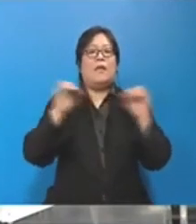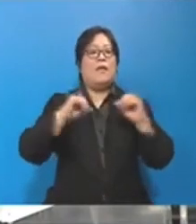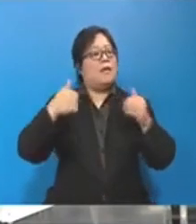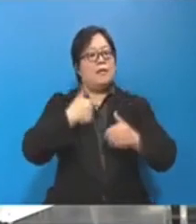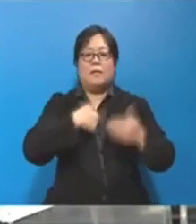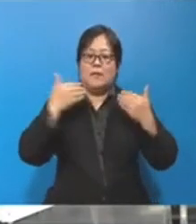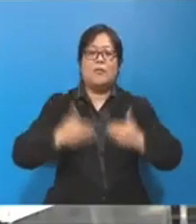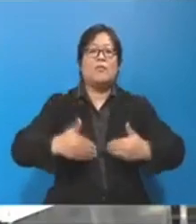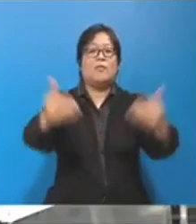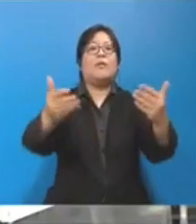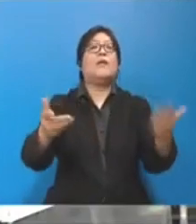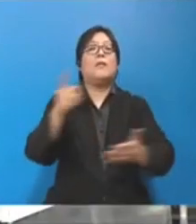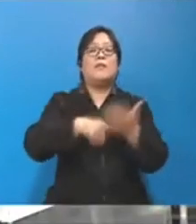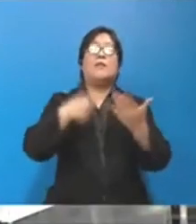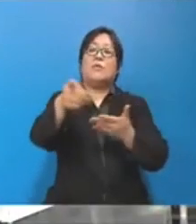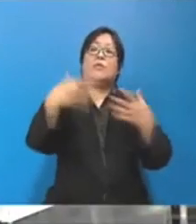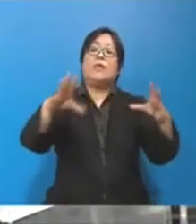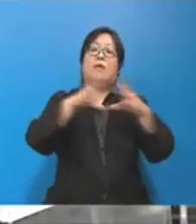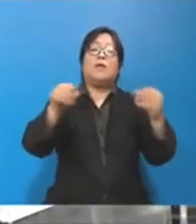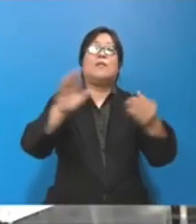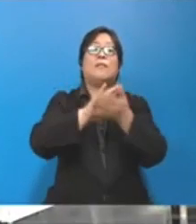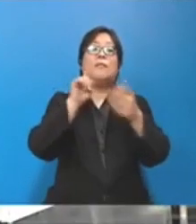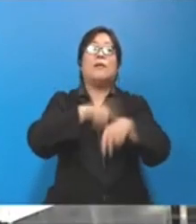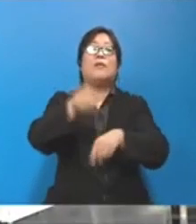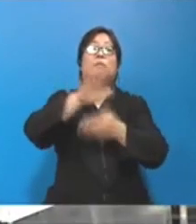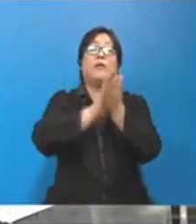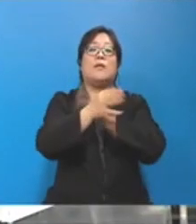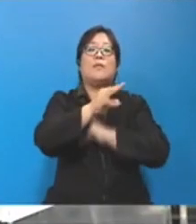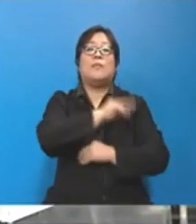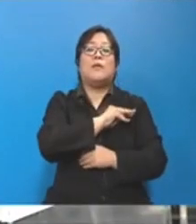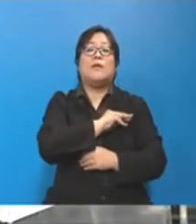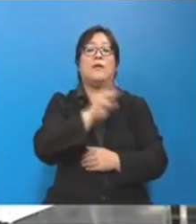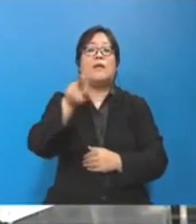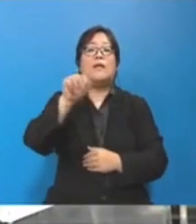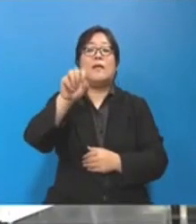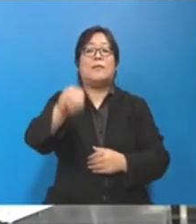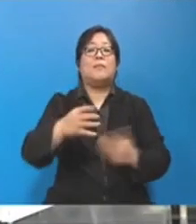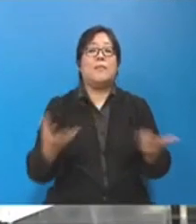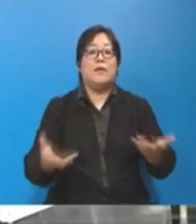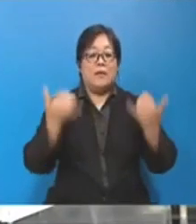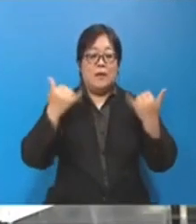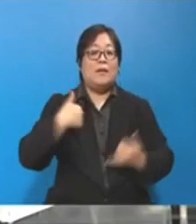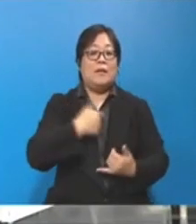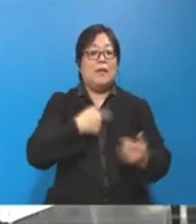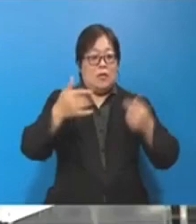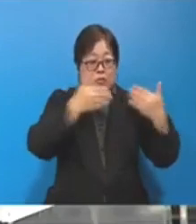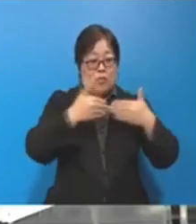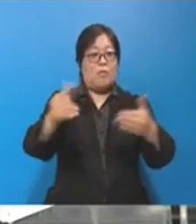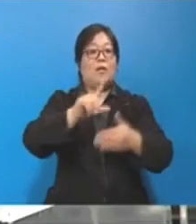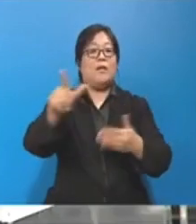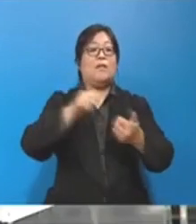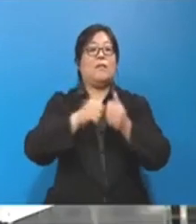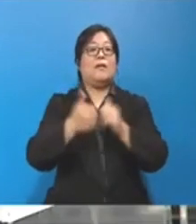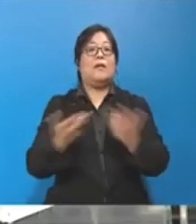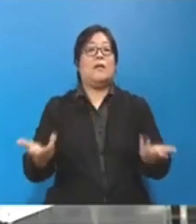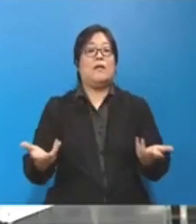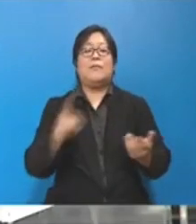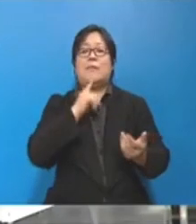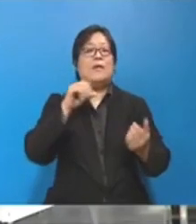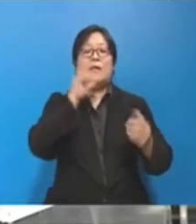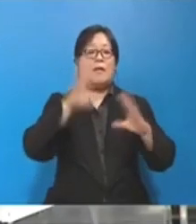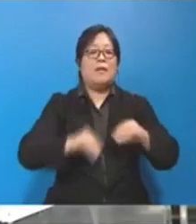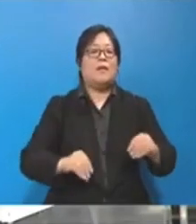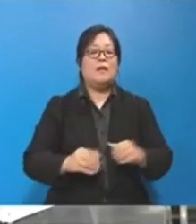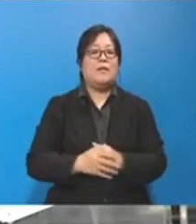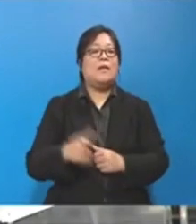kami teruskan apa yang you telah selesaikan Masayu jadi menteri Kementerian semua manusia Siska kita sedang kontinu masalah menetap